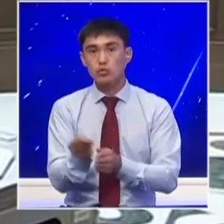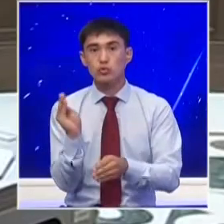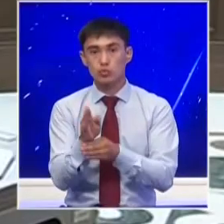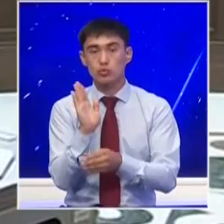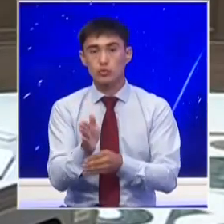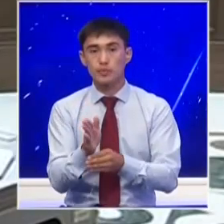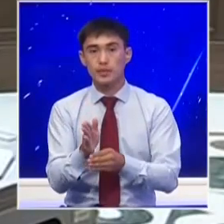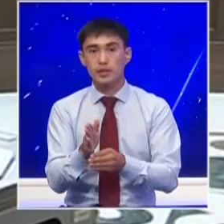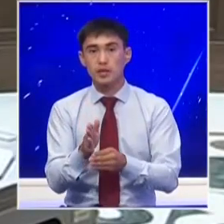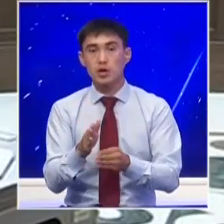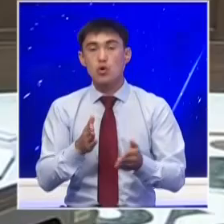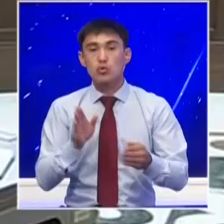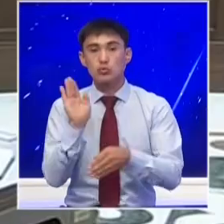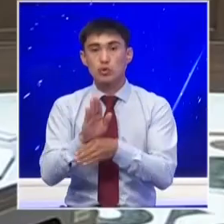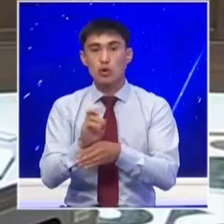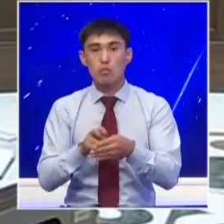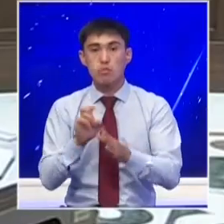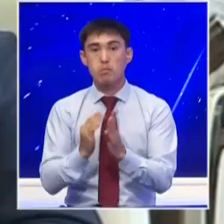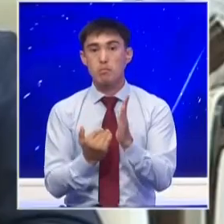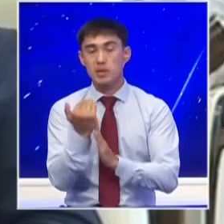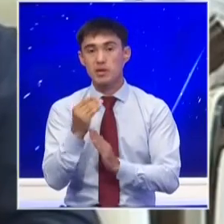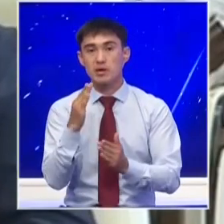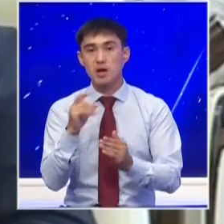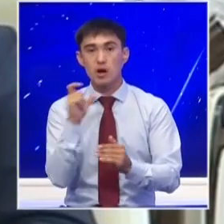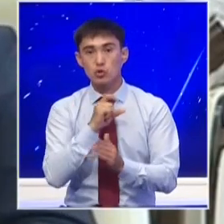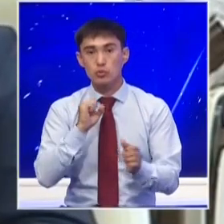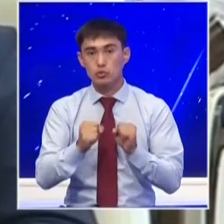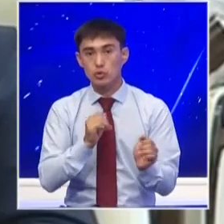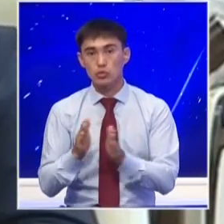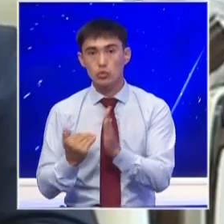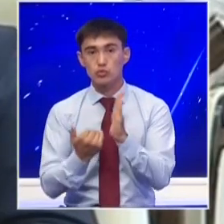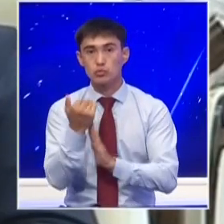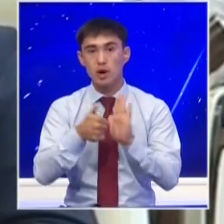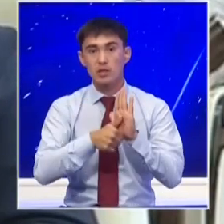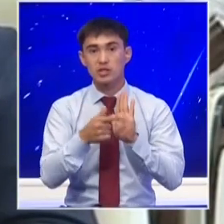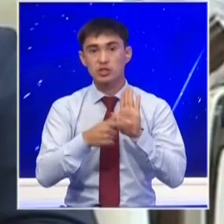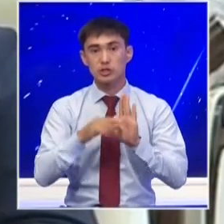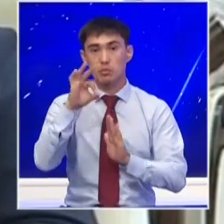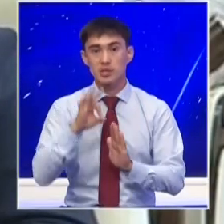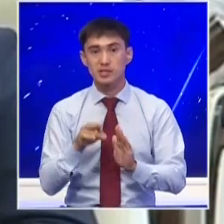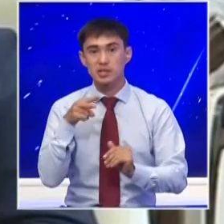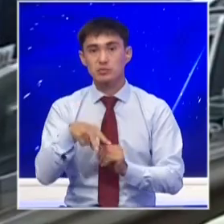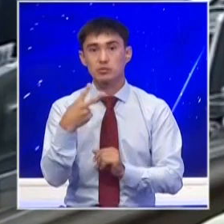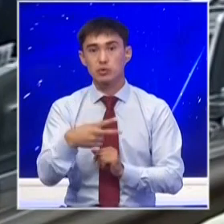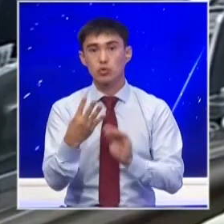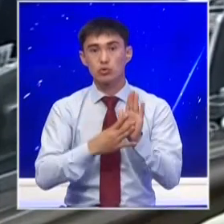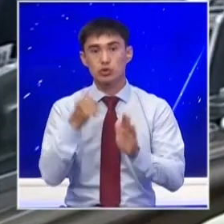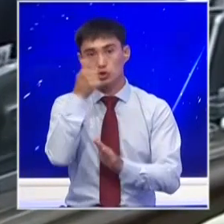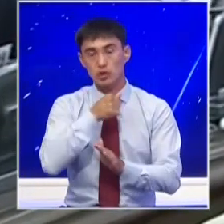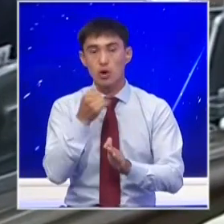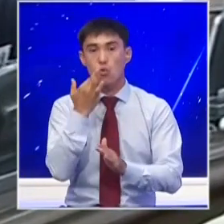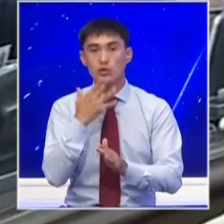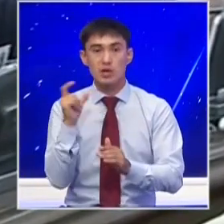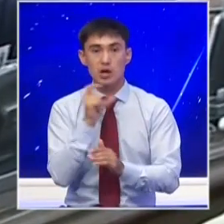төленеді. Қысқасы, жолдау межелері биік. Экономиканың тұрақты өсімін 6-7 пайызға, 2029 жылға қарай